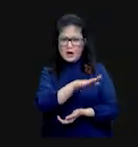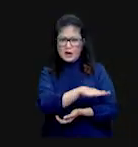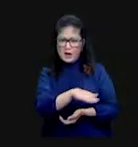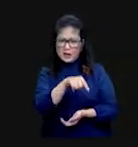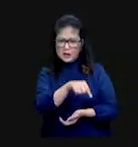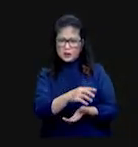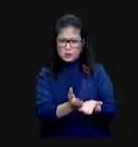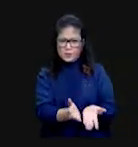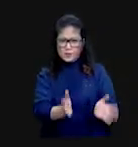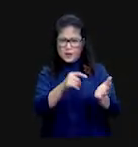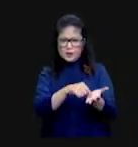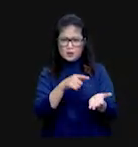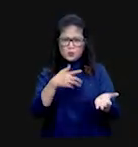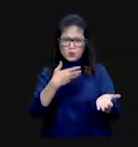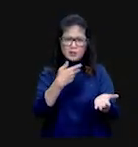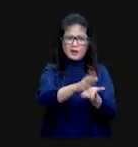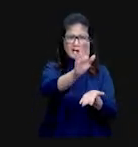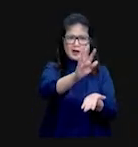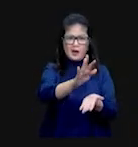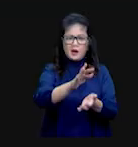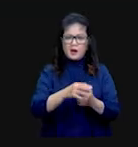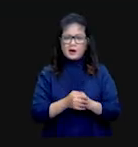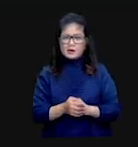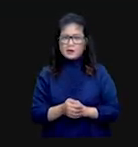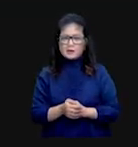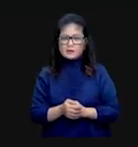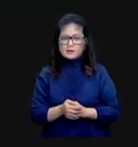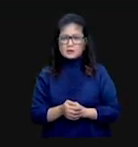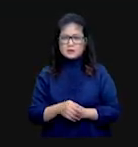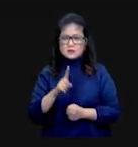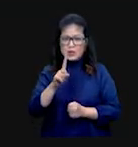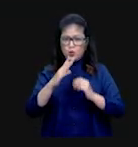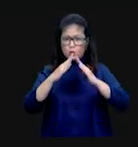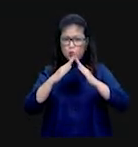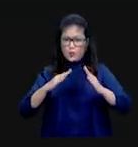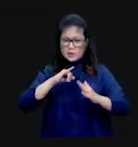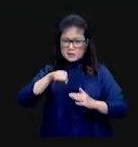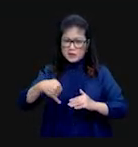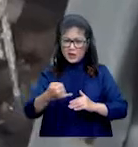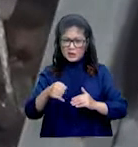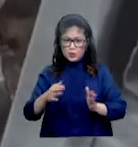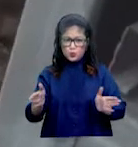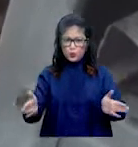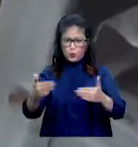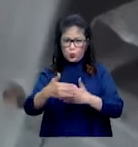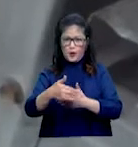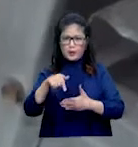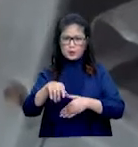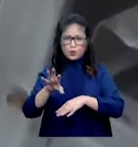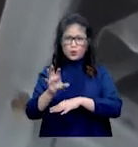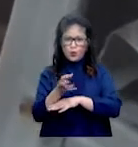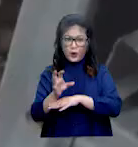ledakan. Diduga akibat percikan api petasan, sebuah rumah yang dijadikan gudang boneka dan alat kerja di Desa Septono, Kecamatan